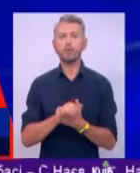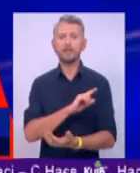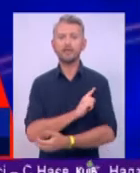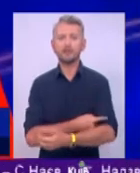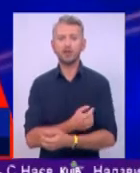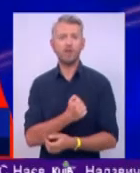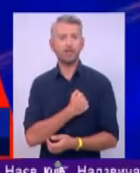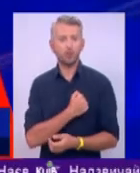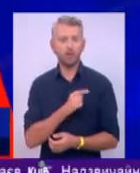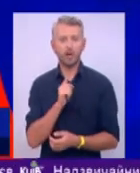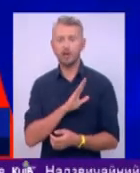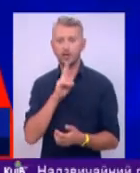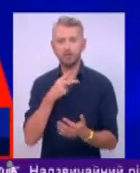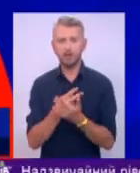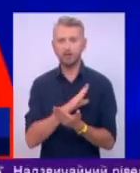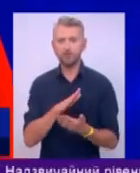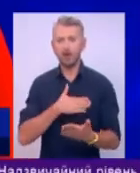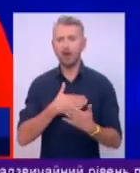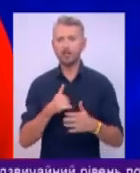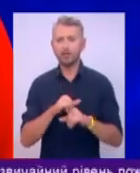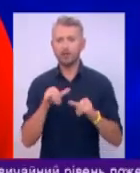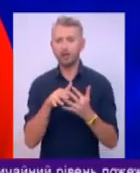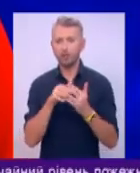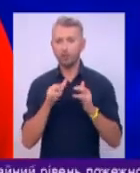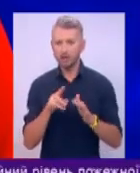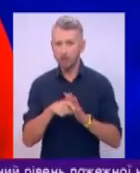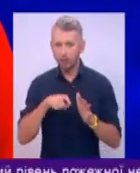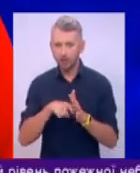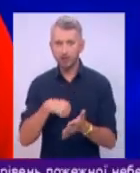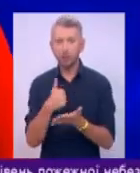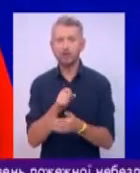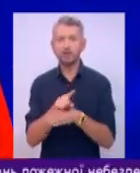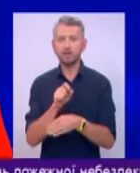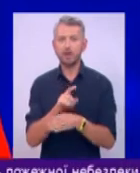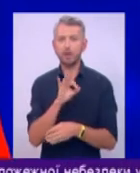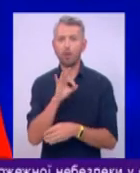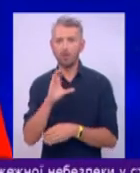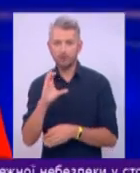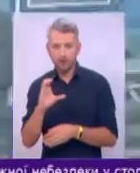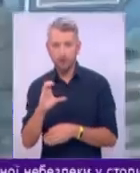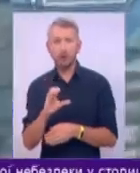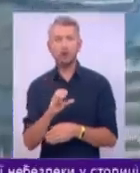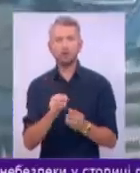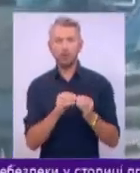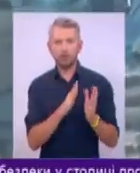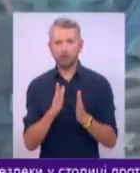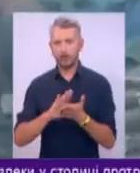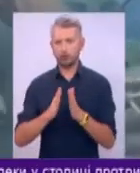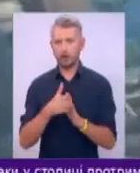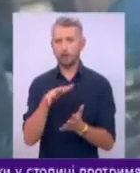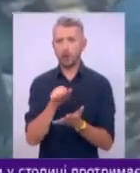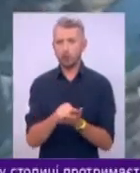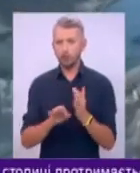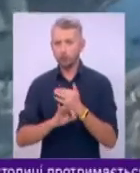сил військова, але не передбачає активізації бойових дій на Донбасі. Головне завдання ООС насамперед – стабілізувати ситуацію на